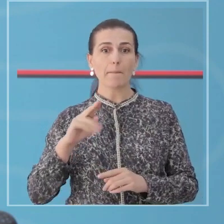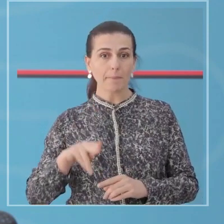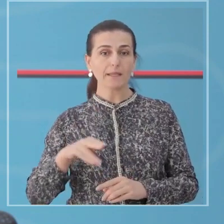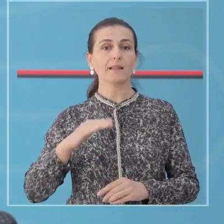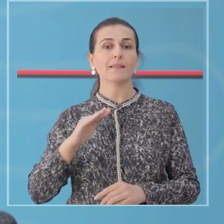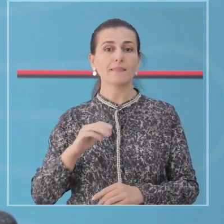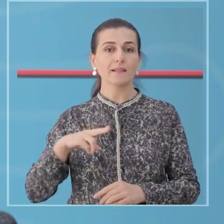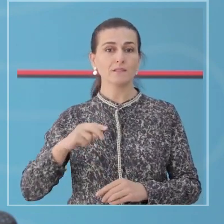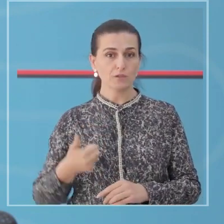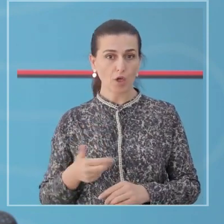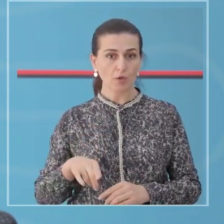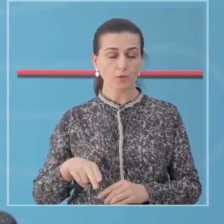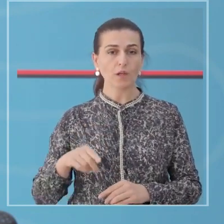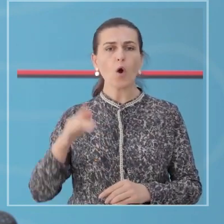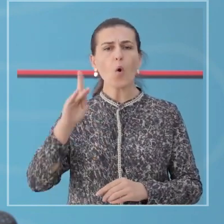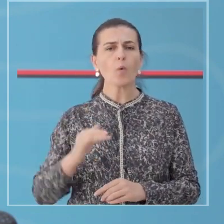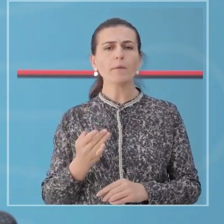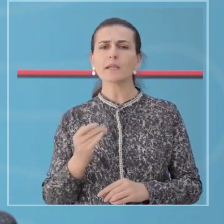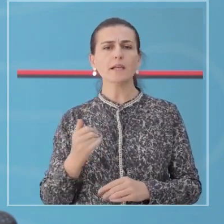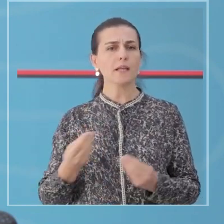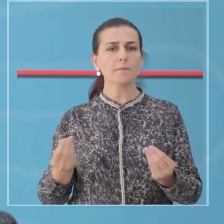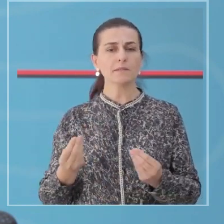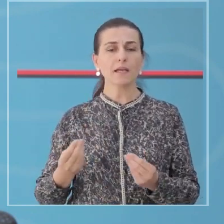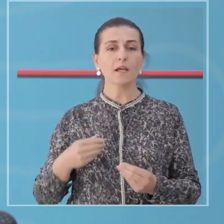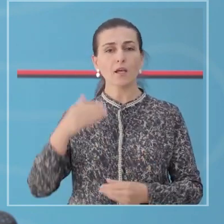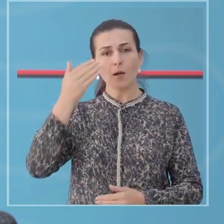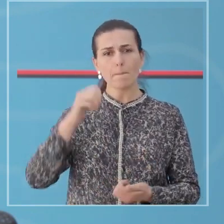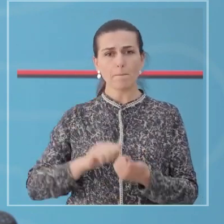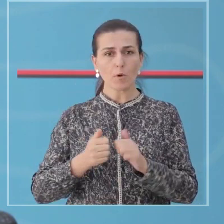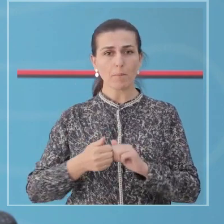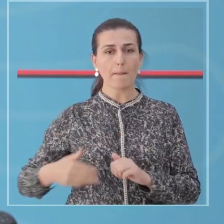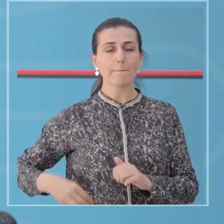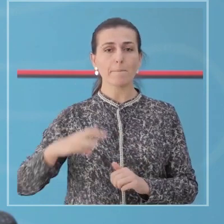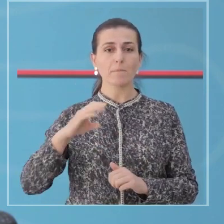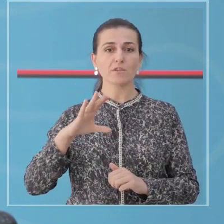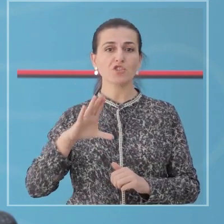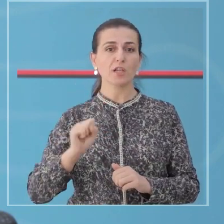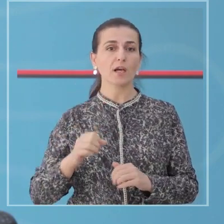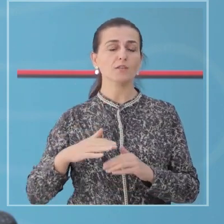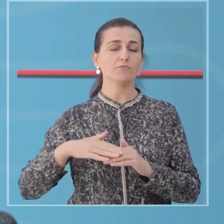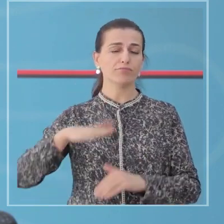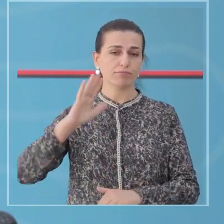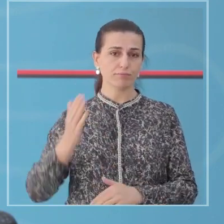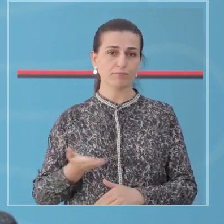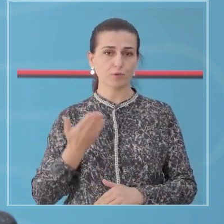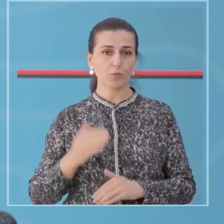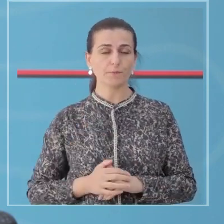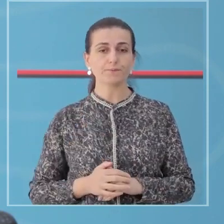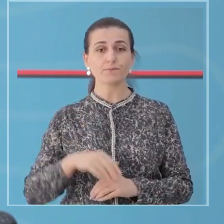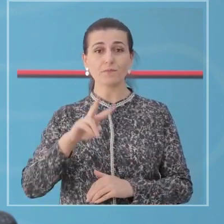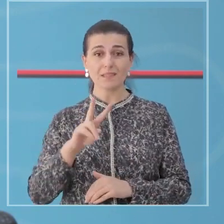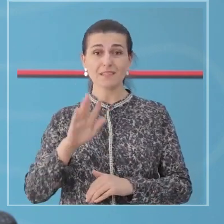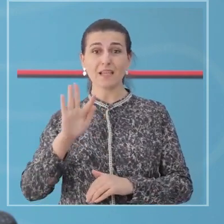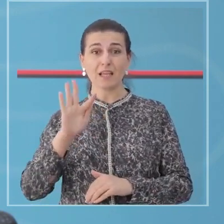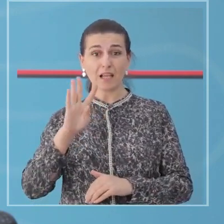dhe hipertension. Shkaku i humbjes së jetës sipas shërbimit efektiv është ciroza hepatike e stadit të fundit. Në 24